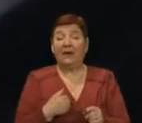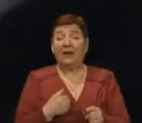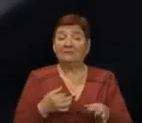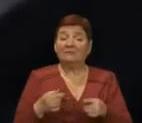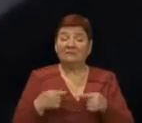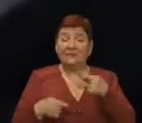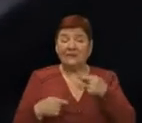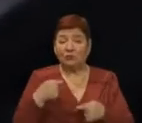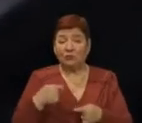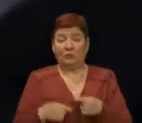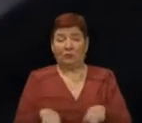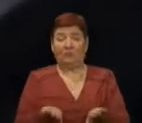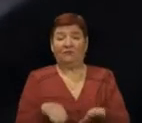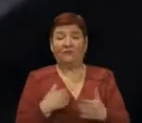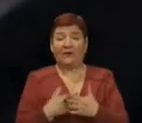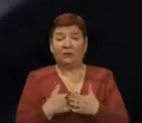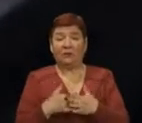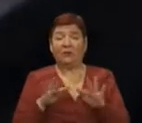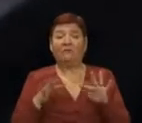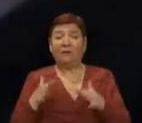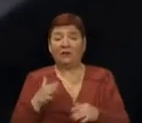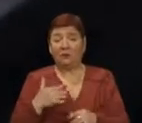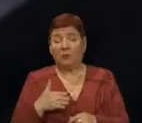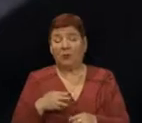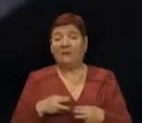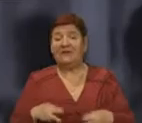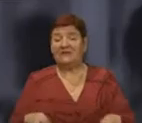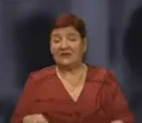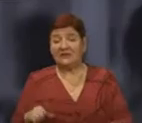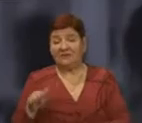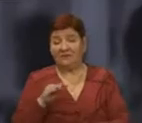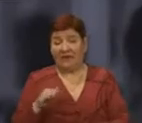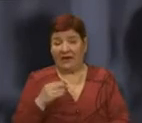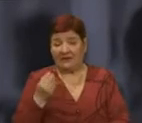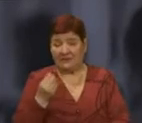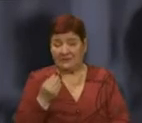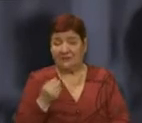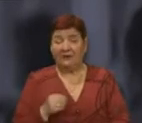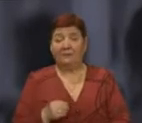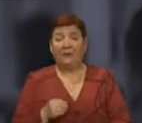дискутуємо в даному випадку з Мінфіном, ми проговорили